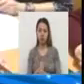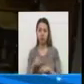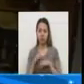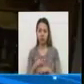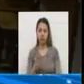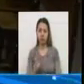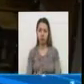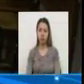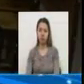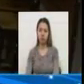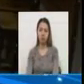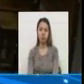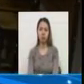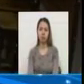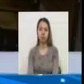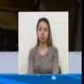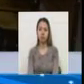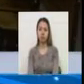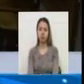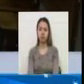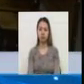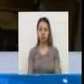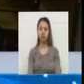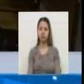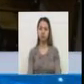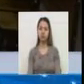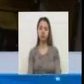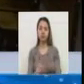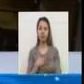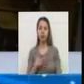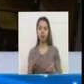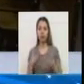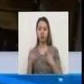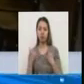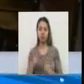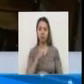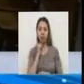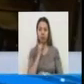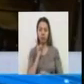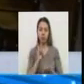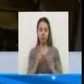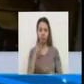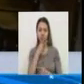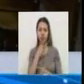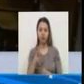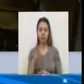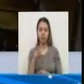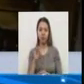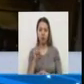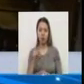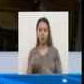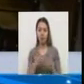жүргізуде. Наше мероприятие проводится в рамках обучения. Біздің бүгінгі іс-шарамыз студенттерді электронды үкімет ЕГОП